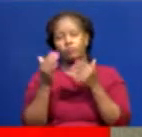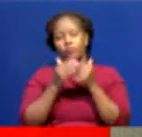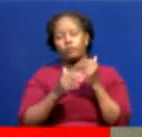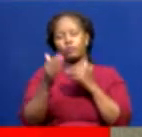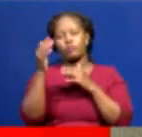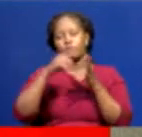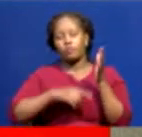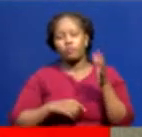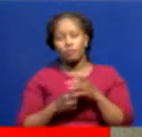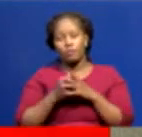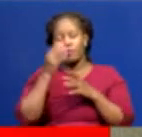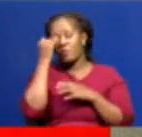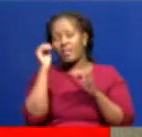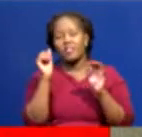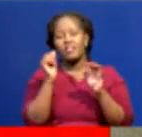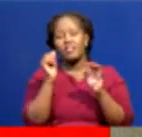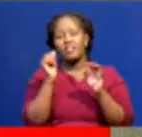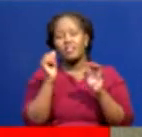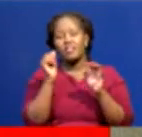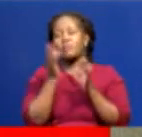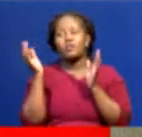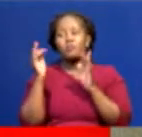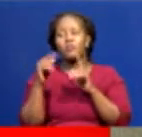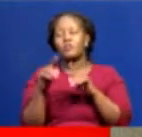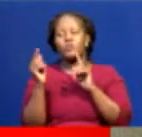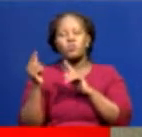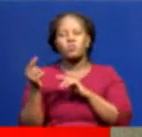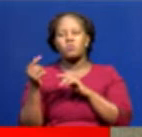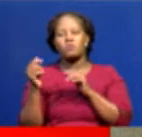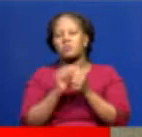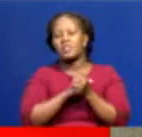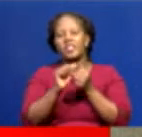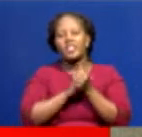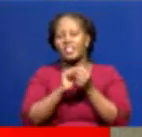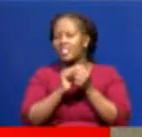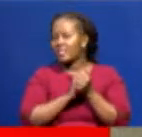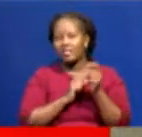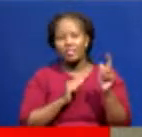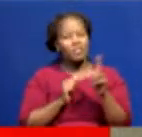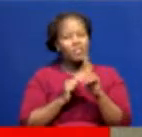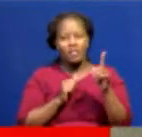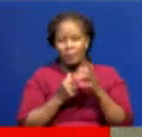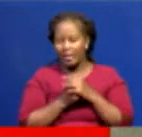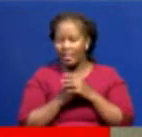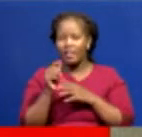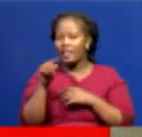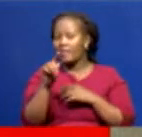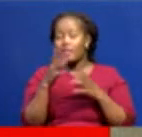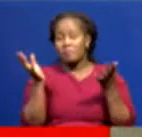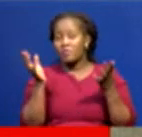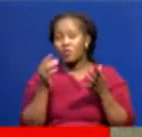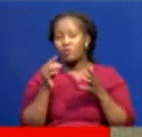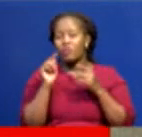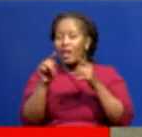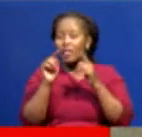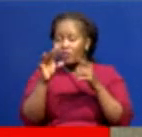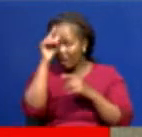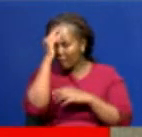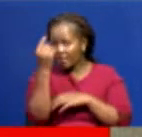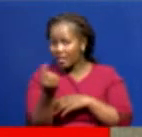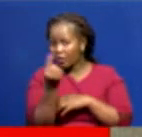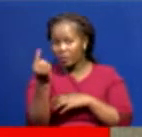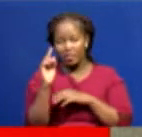serikali, kwa sababu haiwezekani muje kazi yenu tu ni kuumiza inchi. Sio kwamba ni serikali wanapiga peke yake, lakini